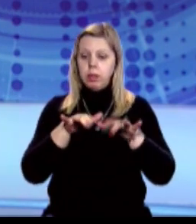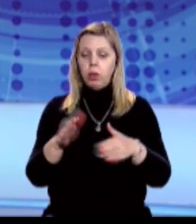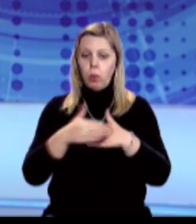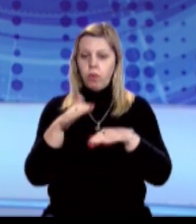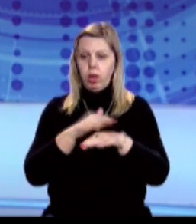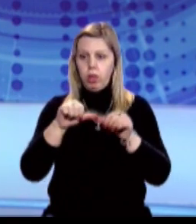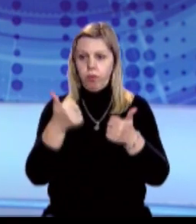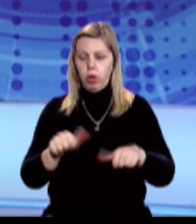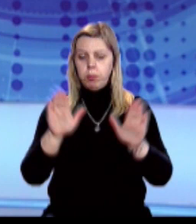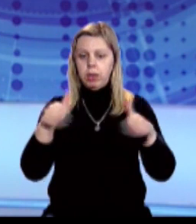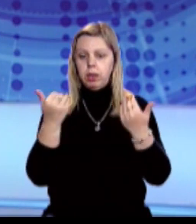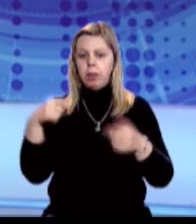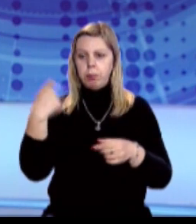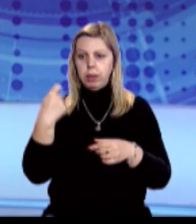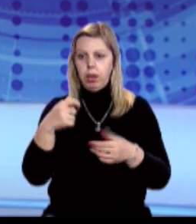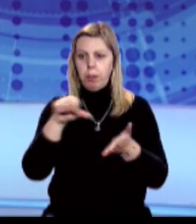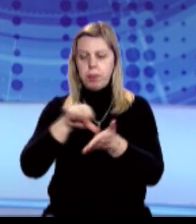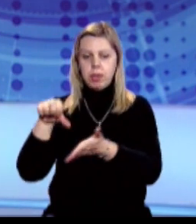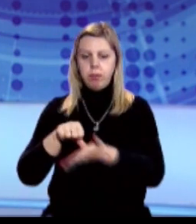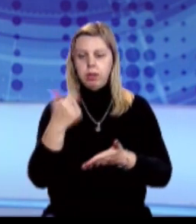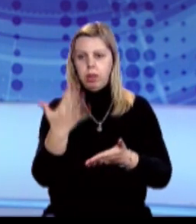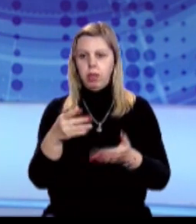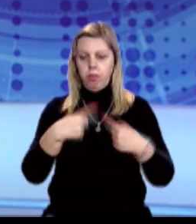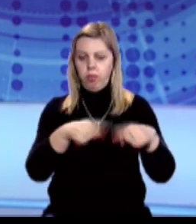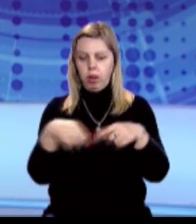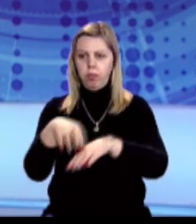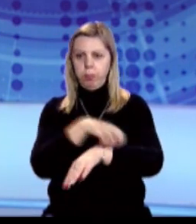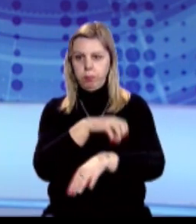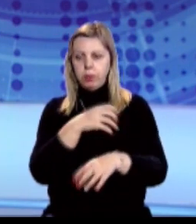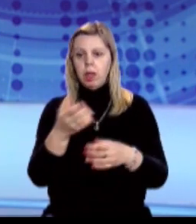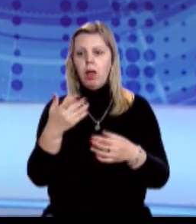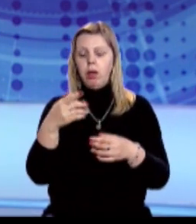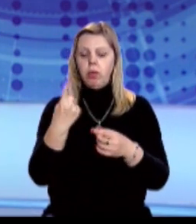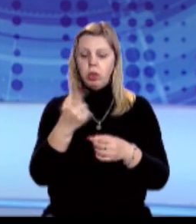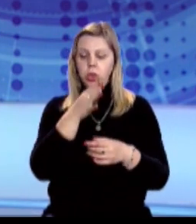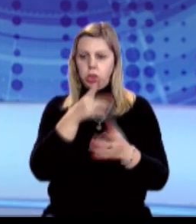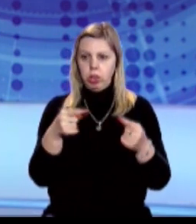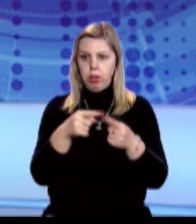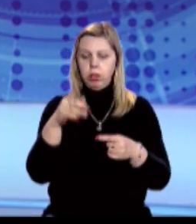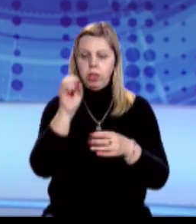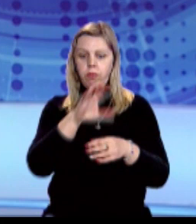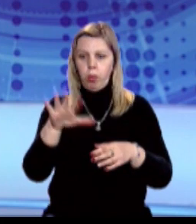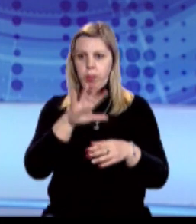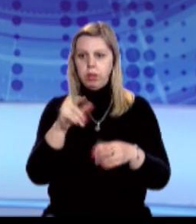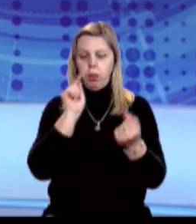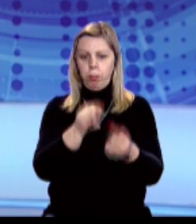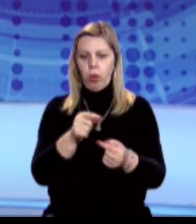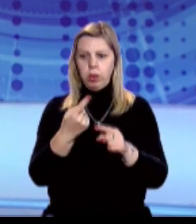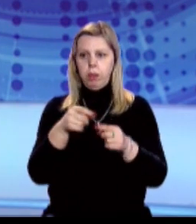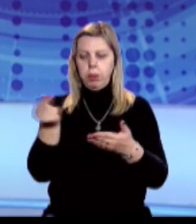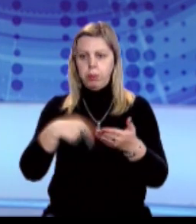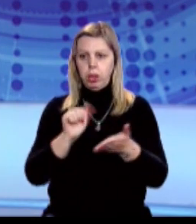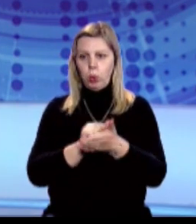ухвалення формули закликали президента представники кількох фракцій Верховної Ради. Водночас Європейська Солідарність виступила проти